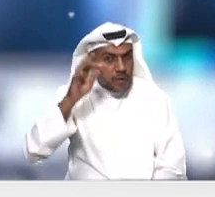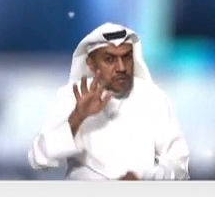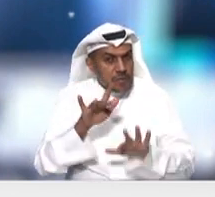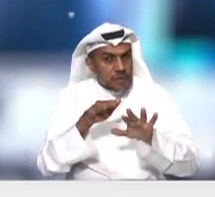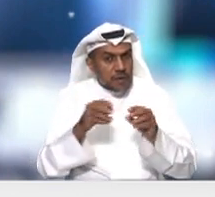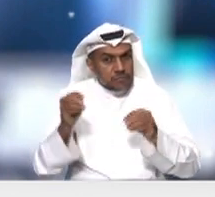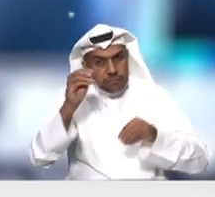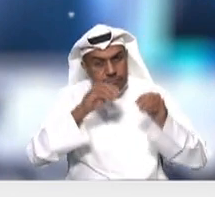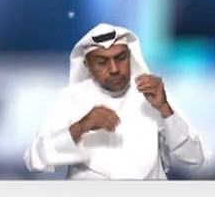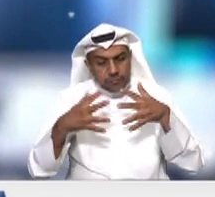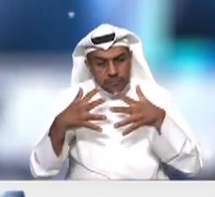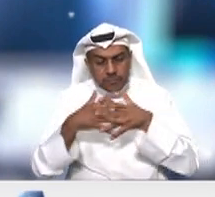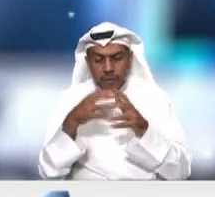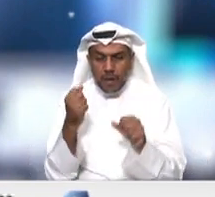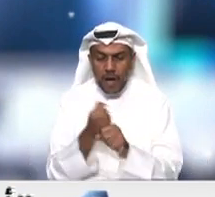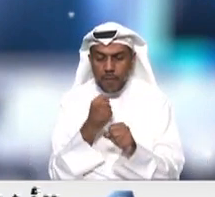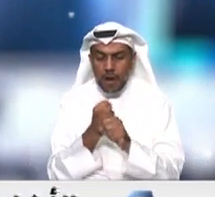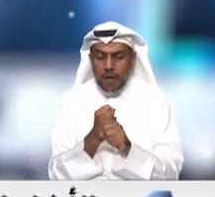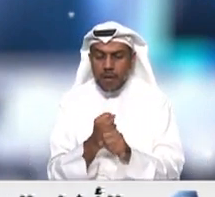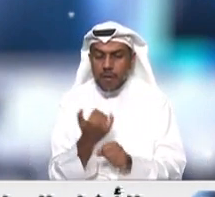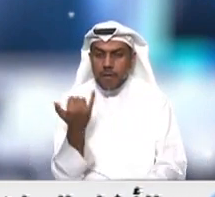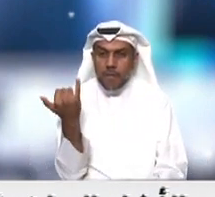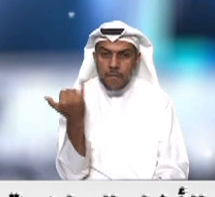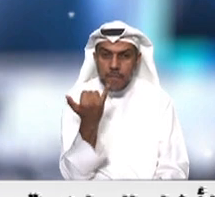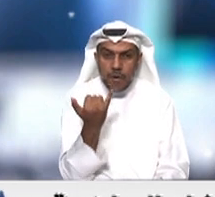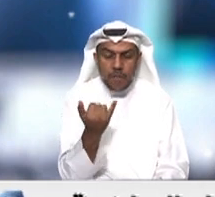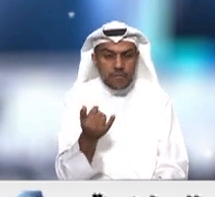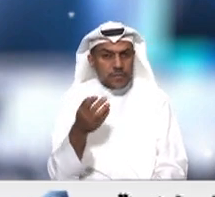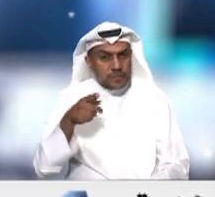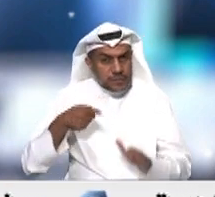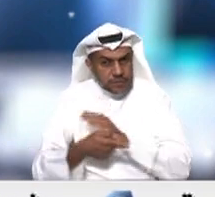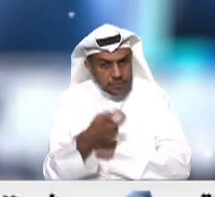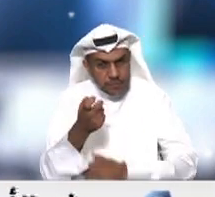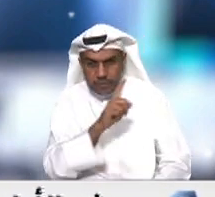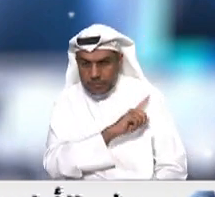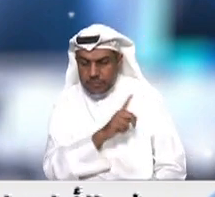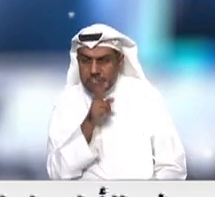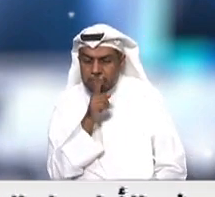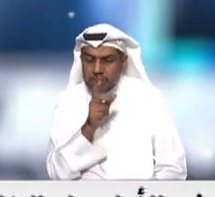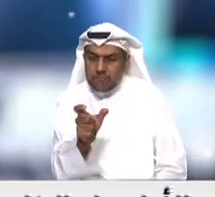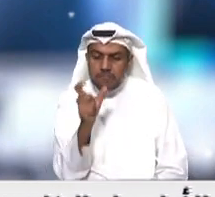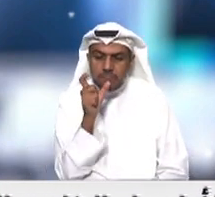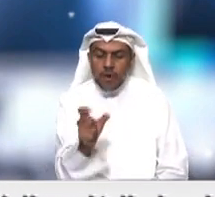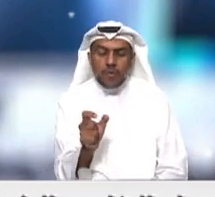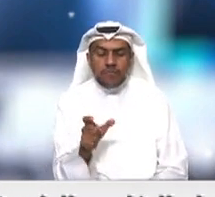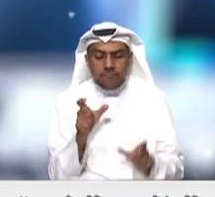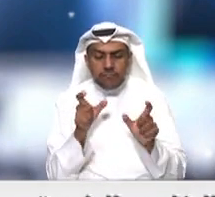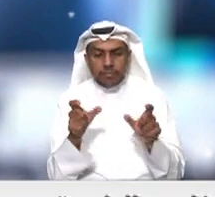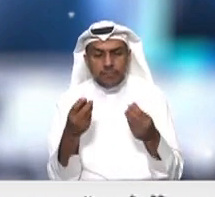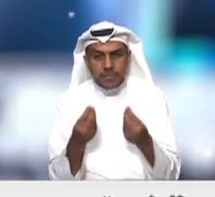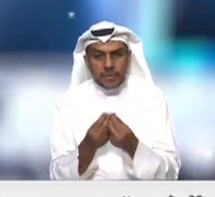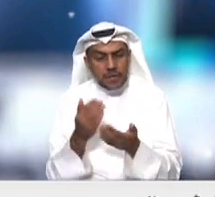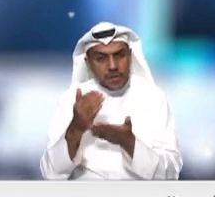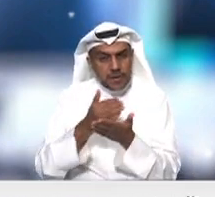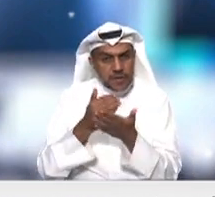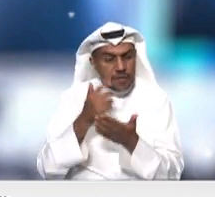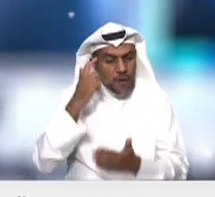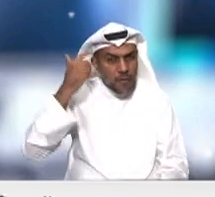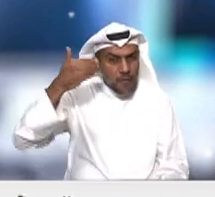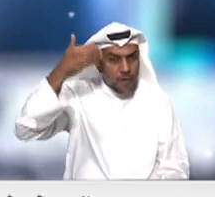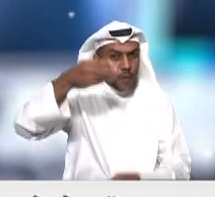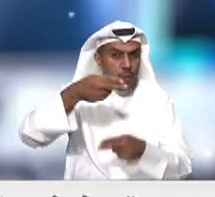وعلوم البيانات وحلول الامن السبراني وهذا البرنامج يمثل استثمارا في مستقبل الكويت